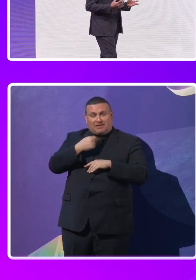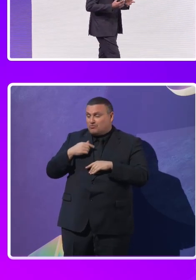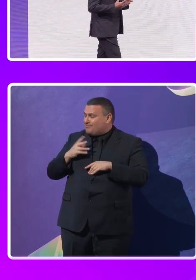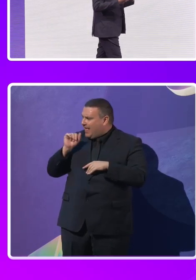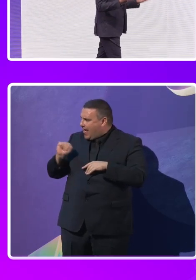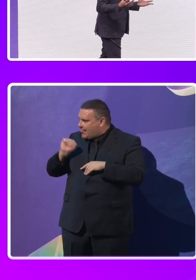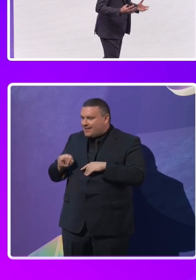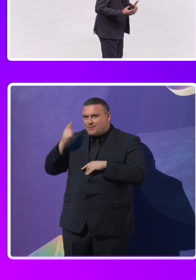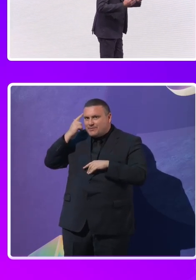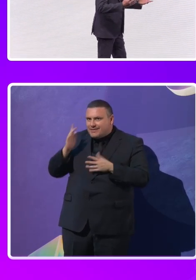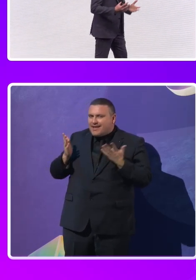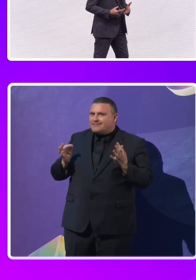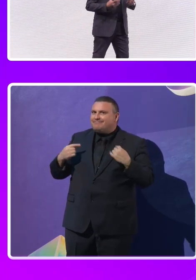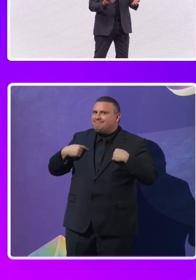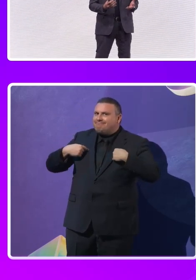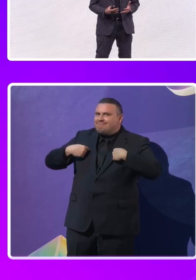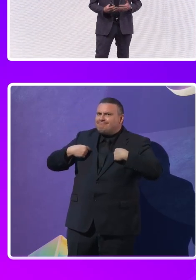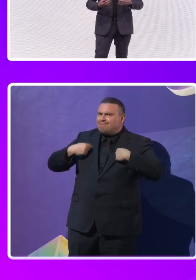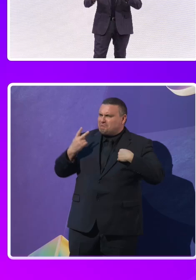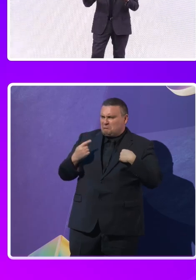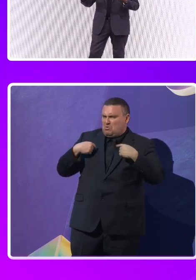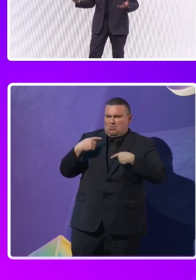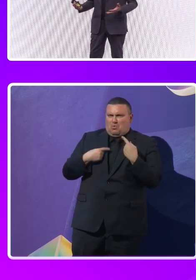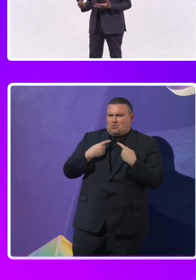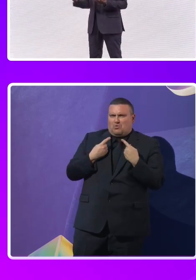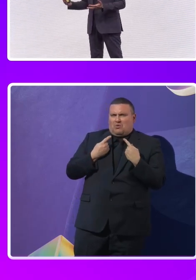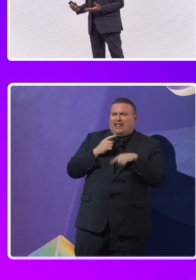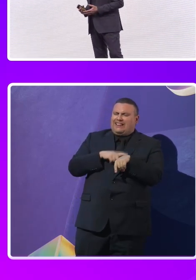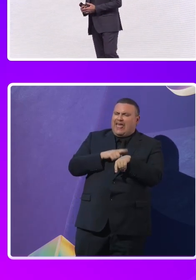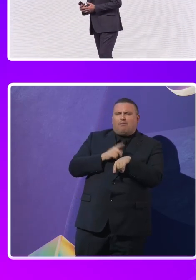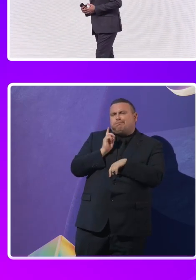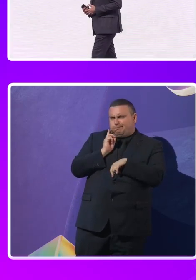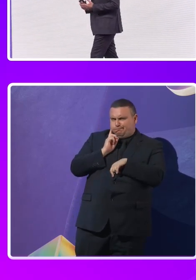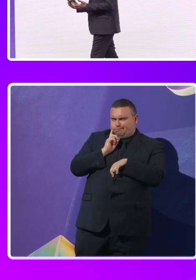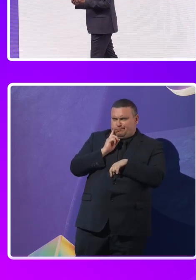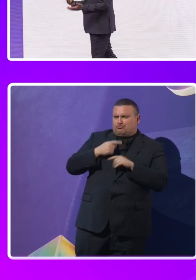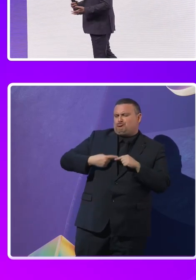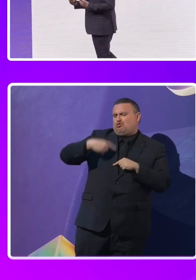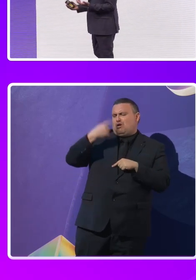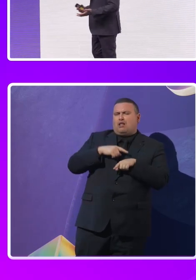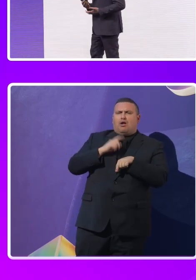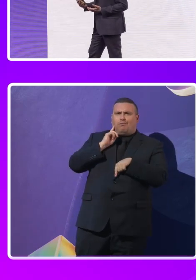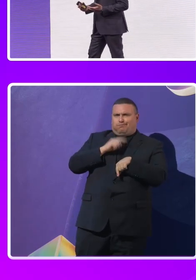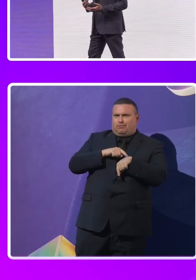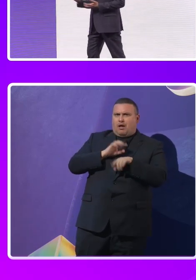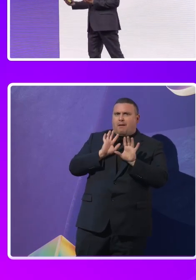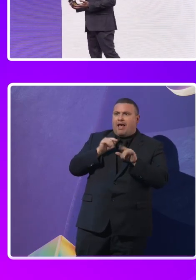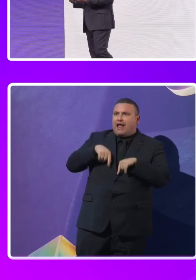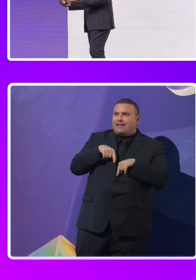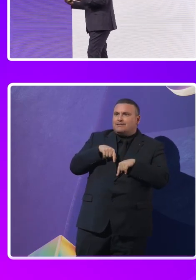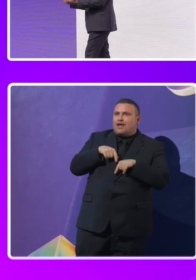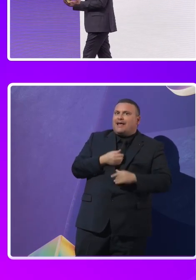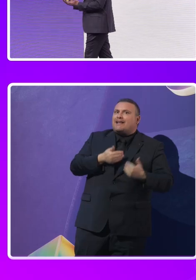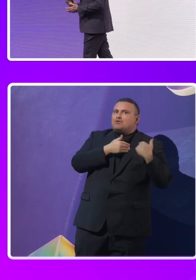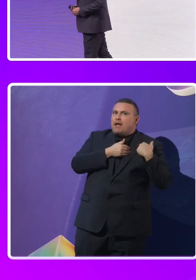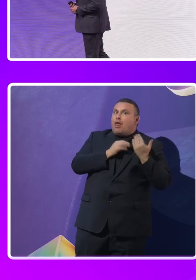Io comunque continuo a lavorare per la stessa quantità di tempo nella giornata ovviamente adesso riesco riesco a fare più Task